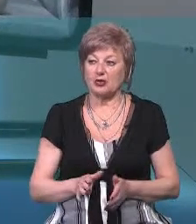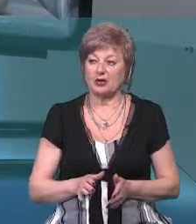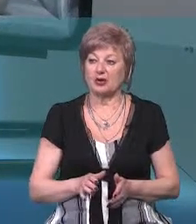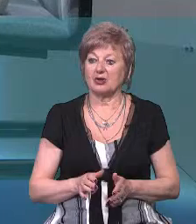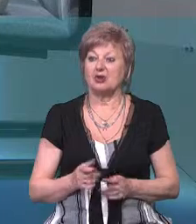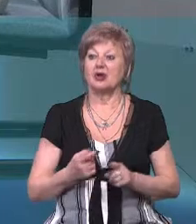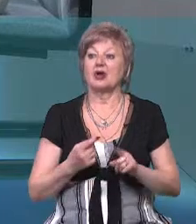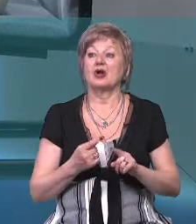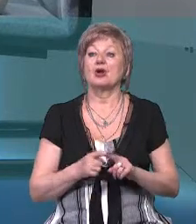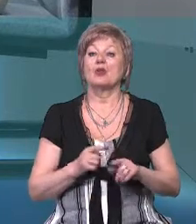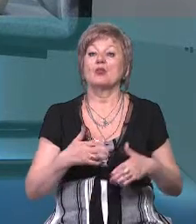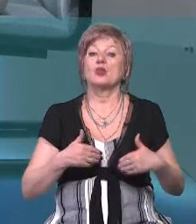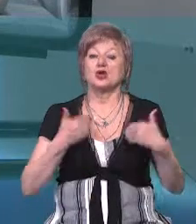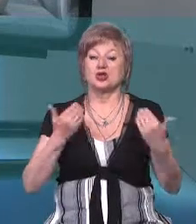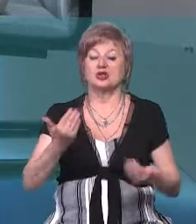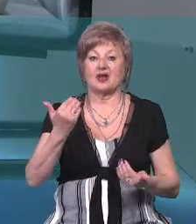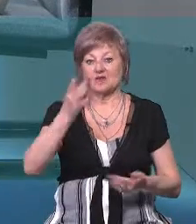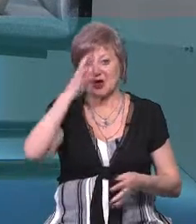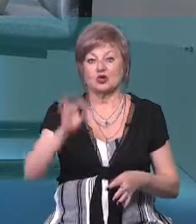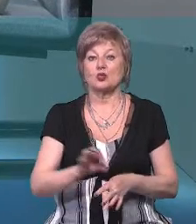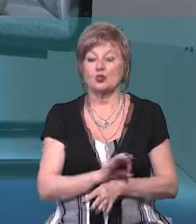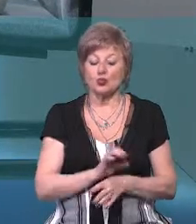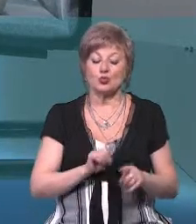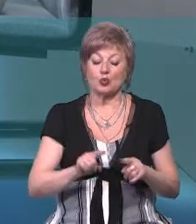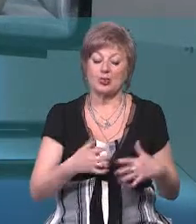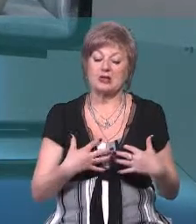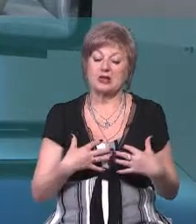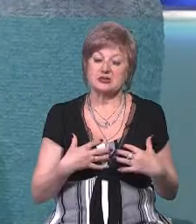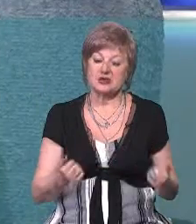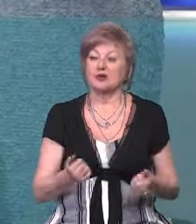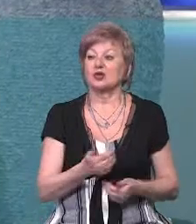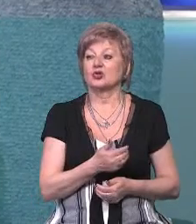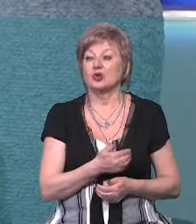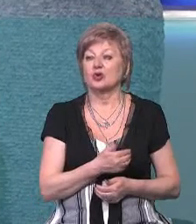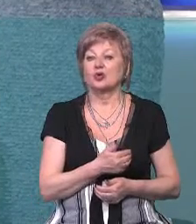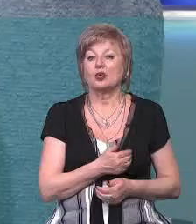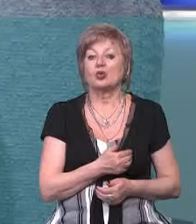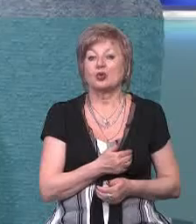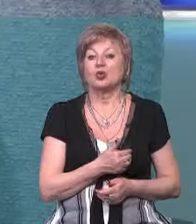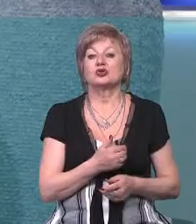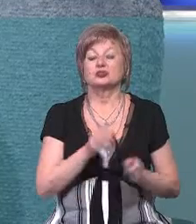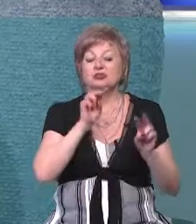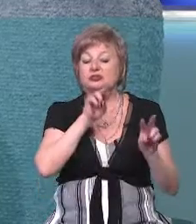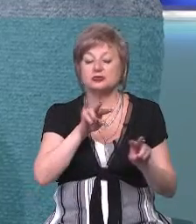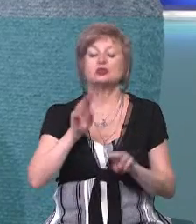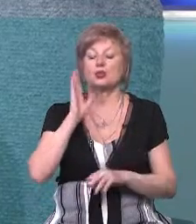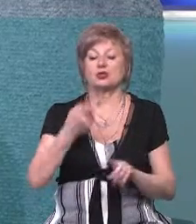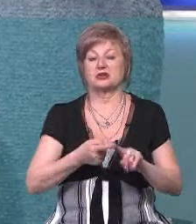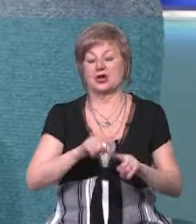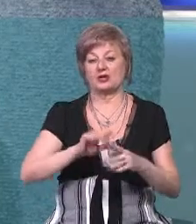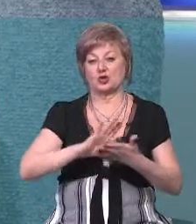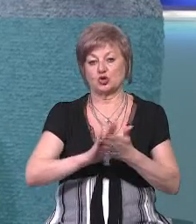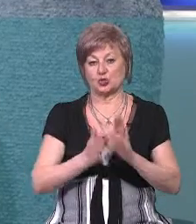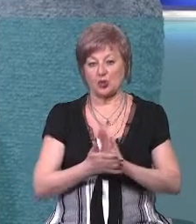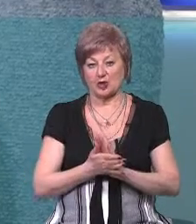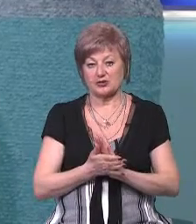Ми бажаємо вашому чоловіку скорішого одужання. Хочу сказати, що Суспільне буде стежити за цією ситуацією. І